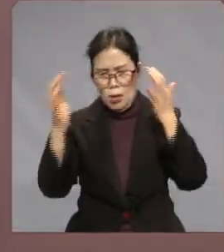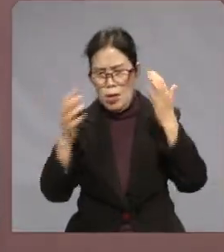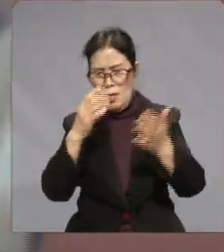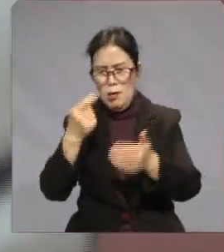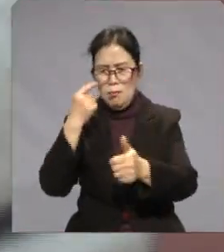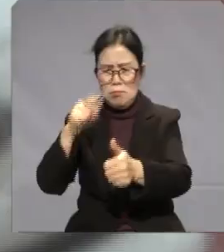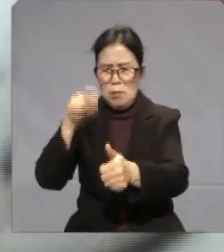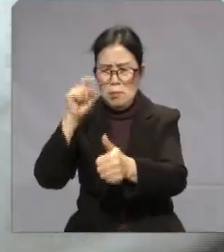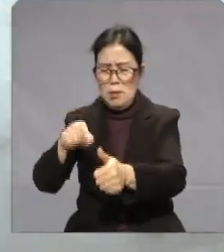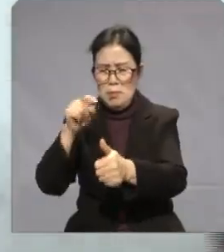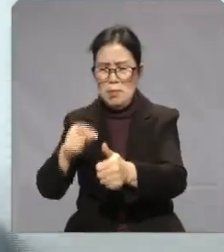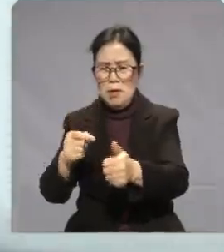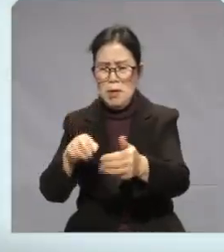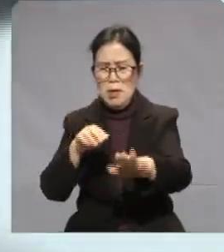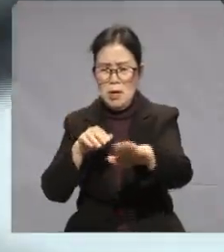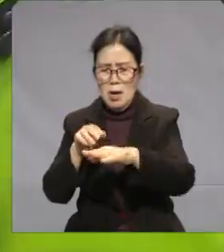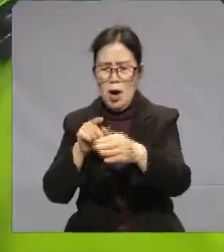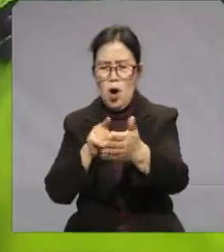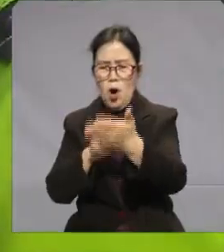걸리는 차들이 연이어 나옵니다.